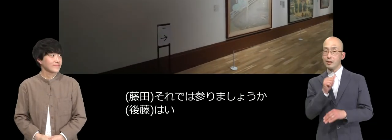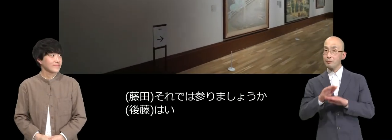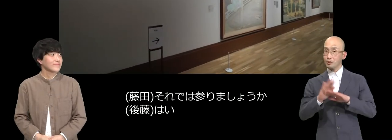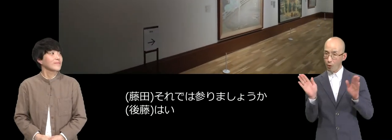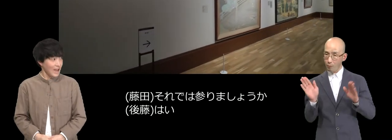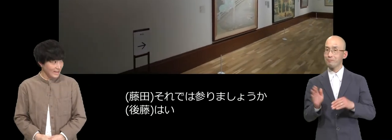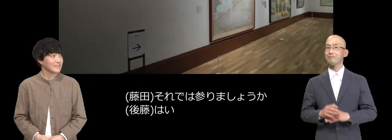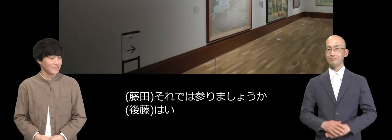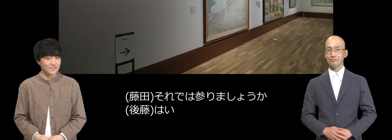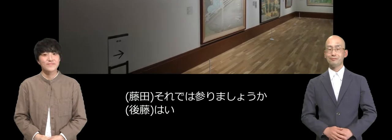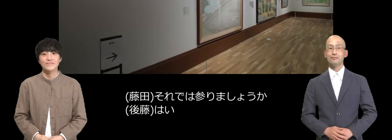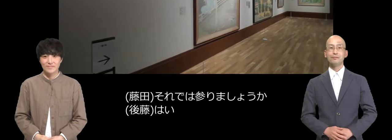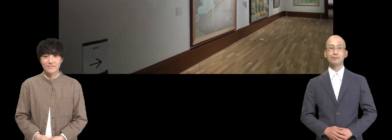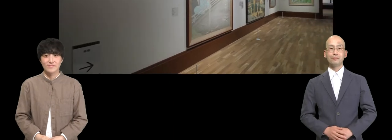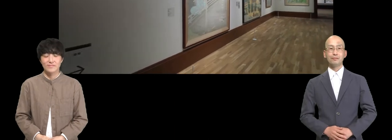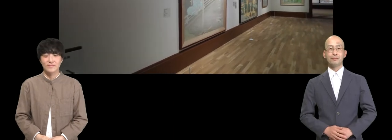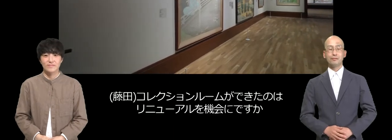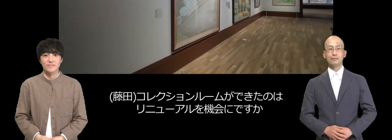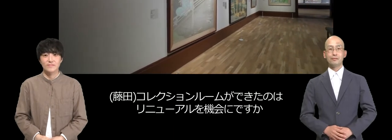はいっ